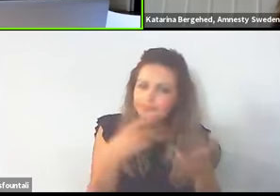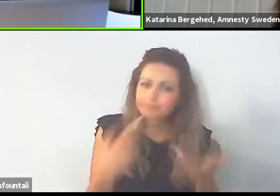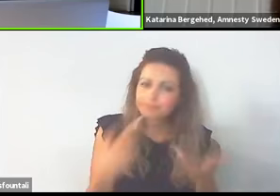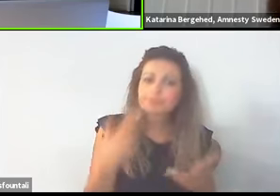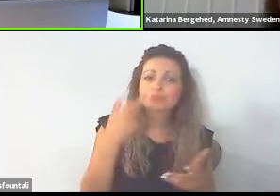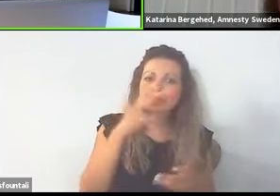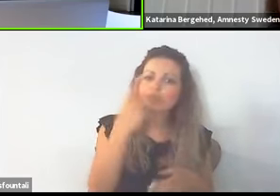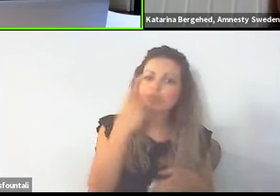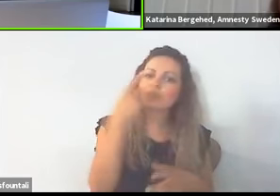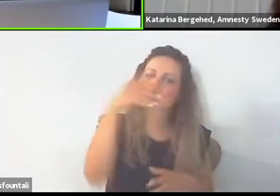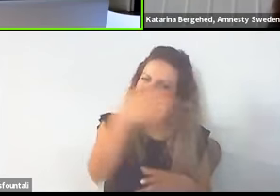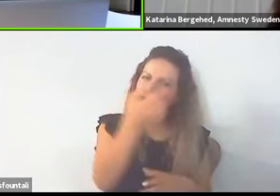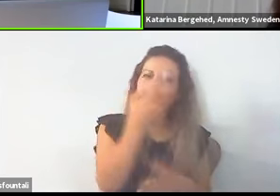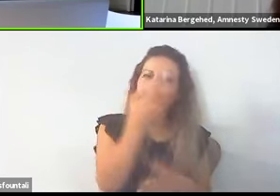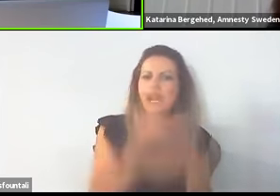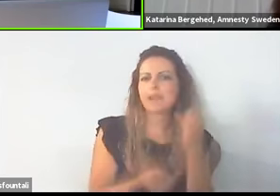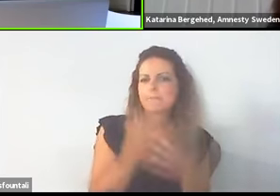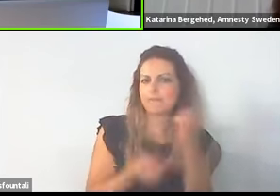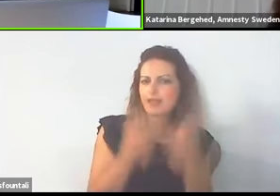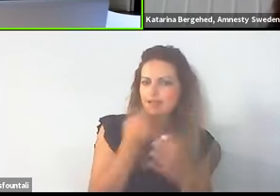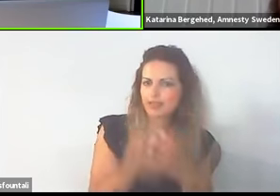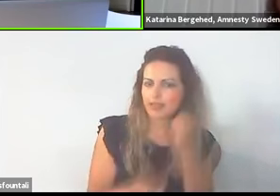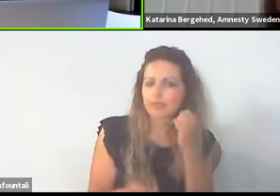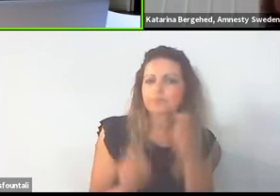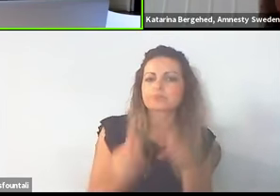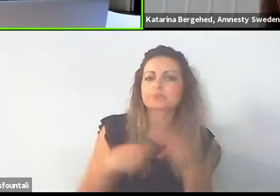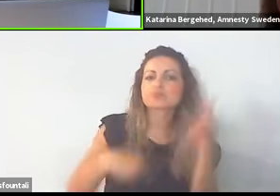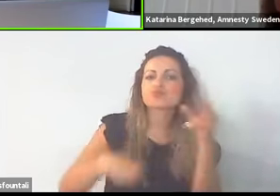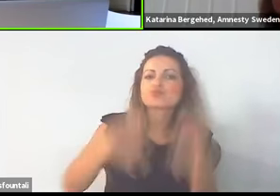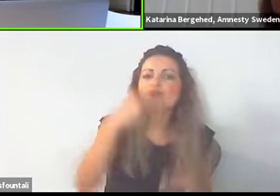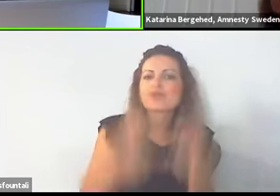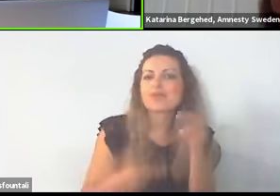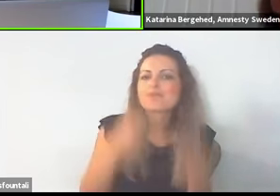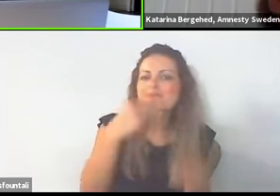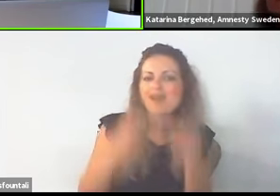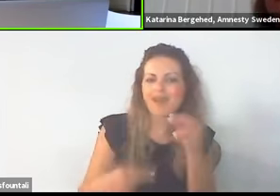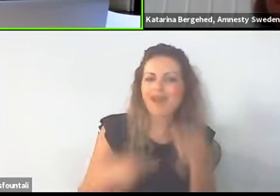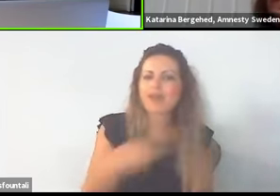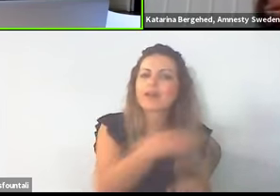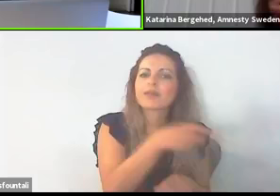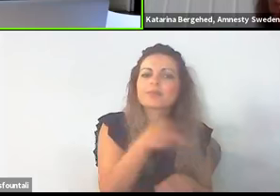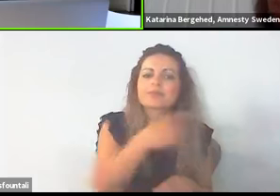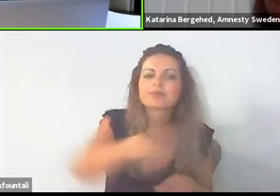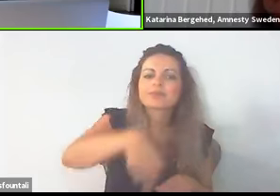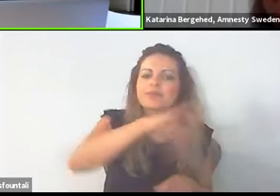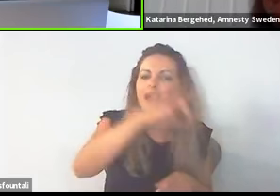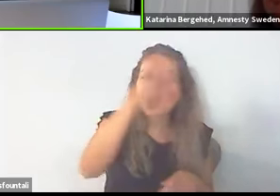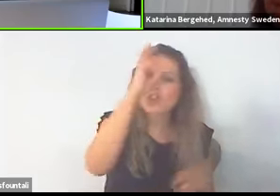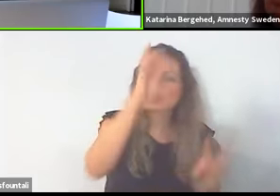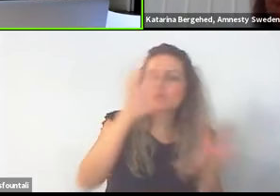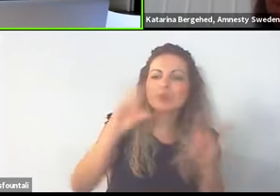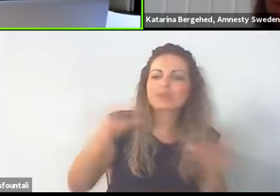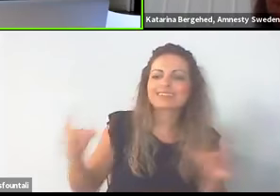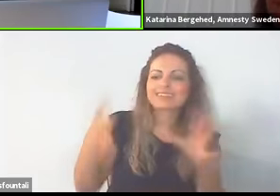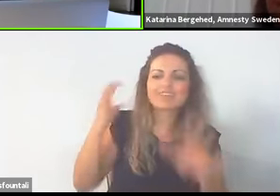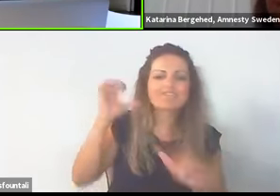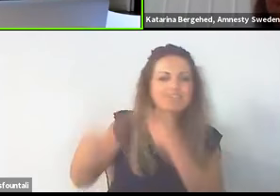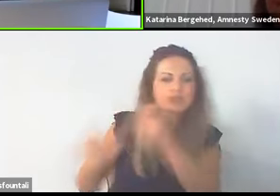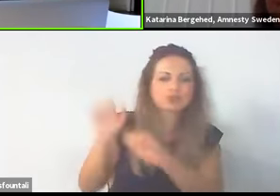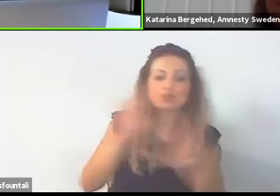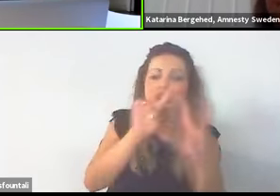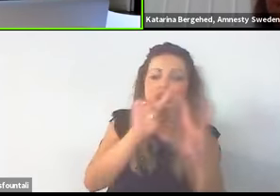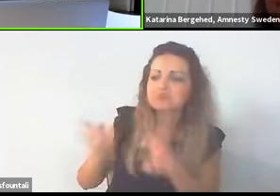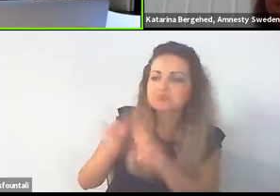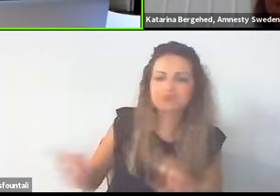και τα προβλήματα τα οποία υπάρχουν στην αστυνομική διερεύνηση σε περιπτώσεις εγκλημάτων βιασμών, τα οποία σε πάρα πολλές περιπτώσεις